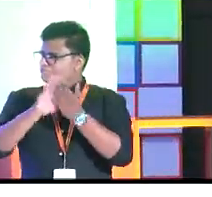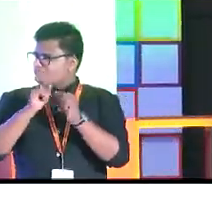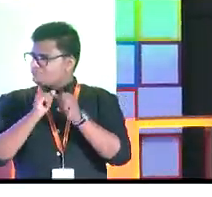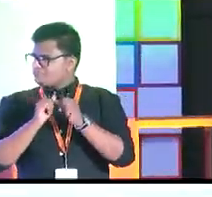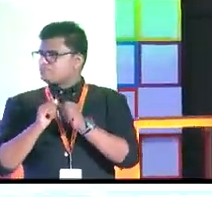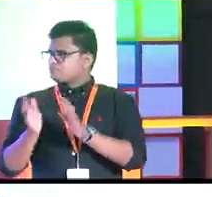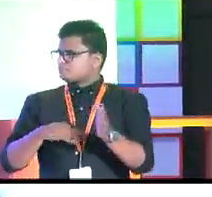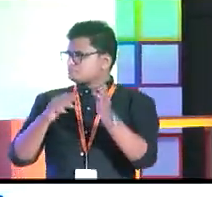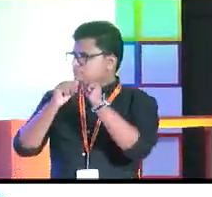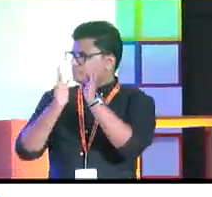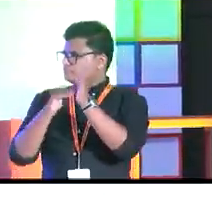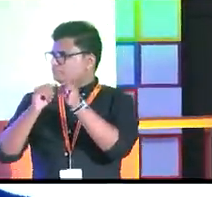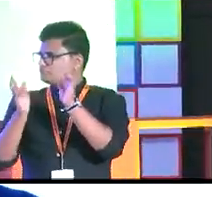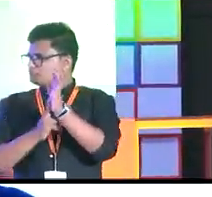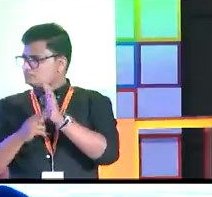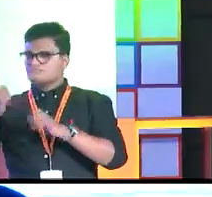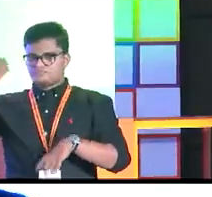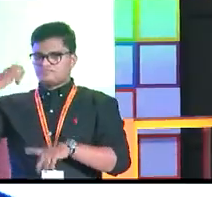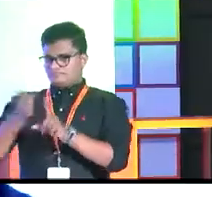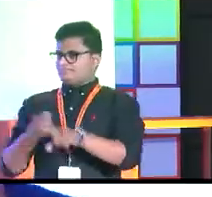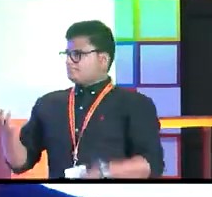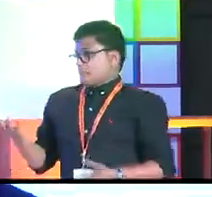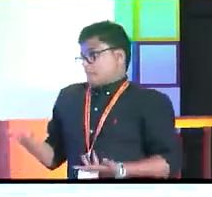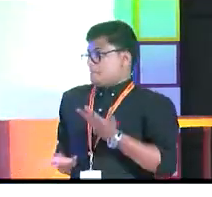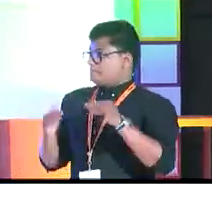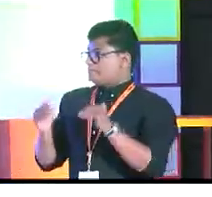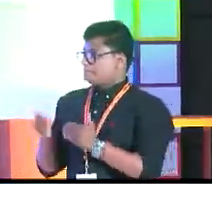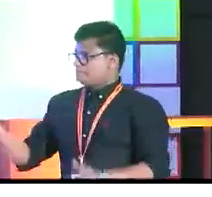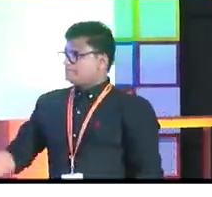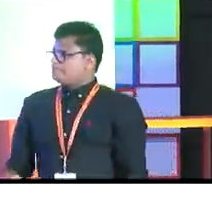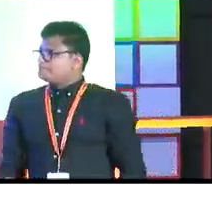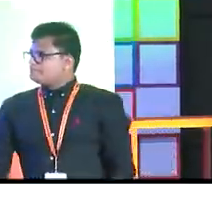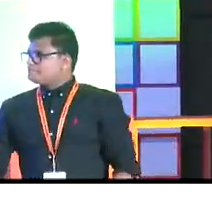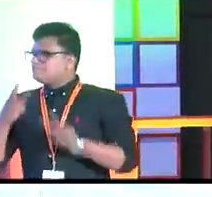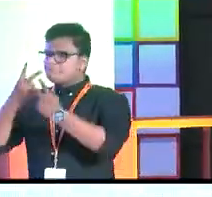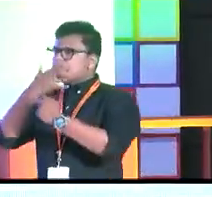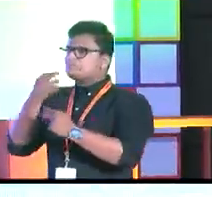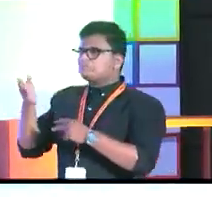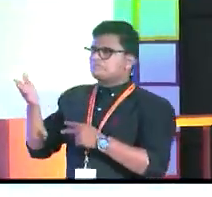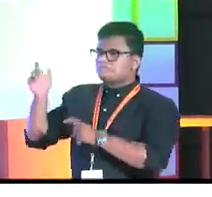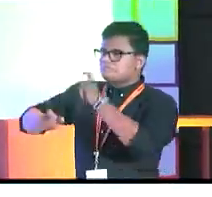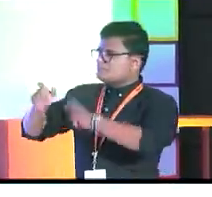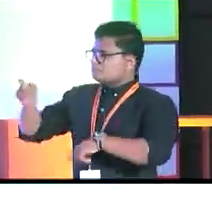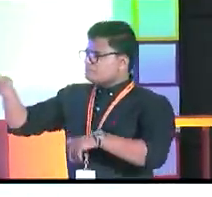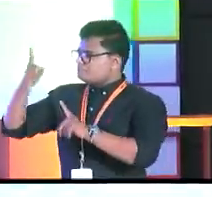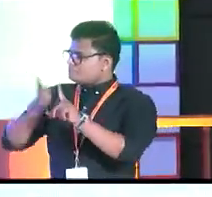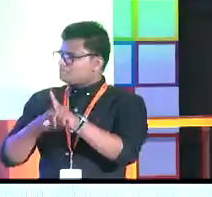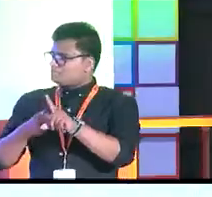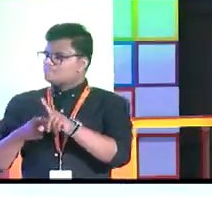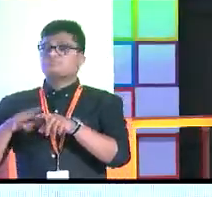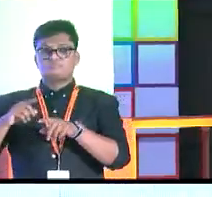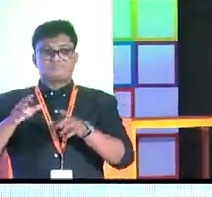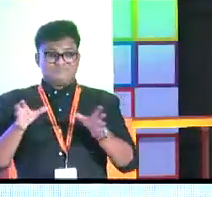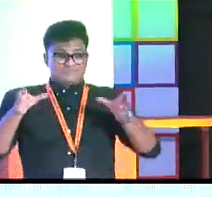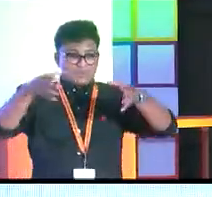लास्ट ईयर के फेलोज थे, आप लोग शायद आप मिले होंगे इनसे, एंड इट इज़ सो ब्यूटीफुल टू सी दैट हाउ दिस ईयर्स फेलोशिप, द एंटायर